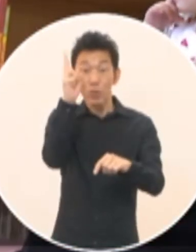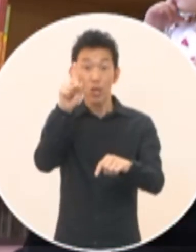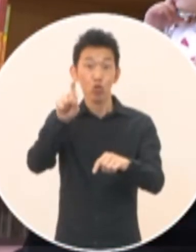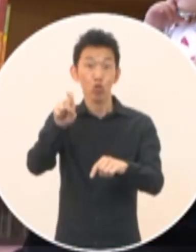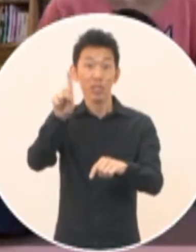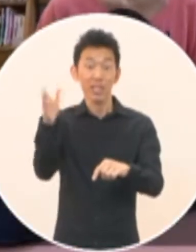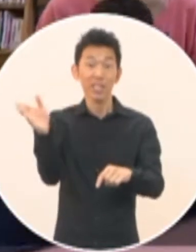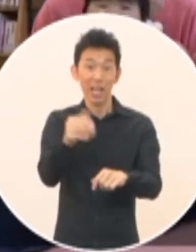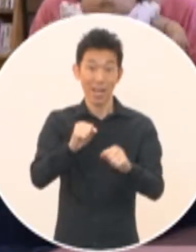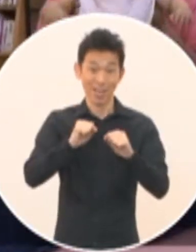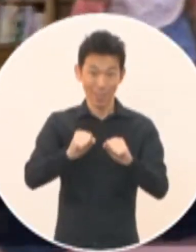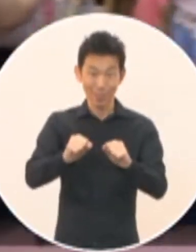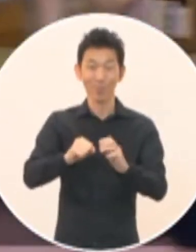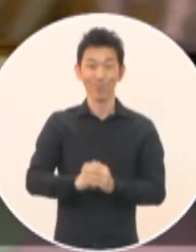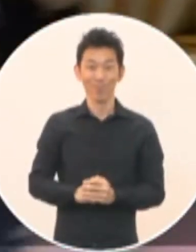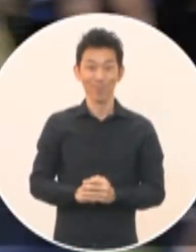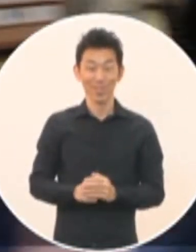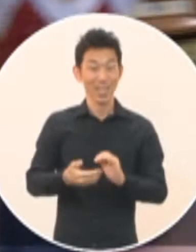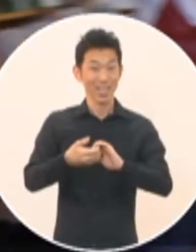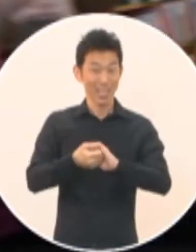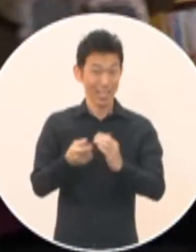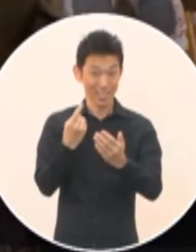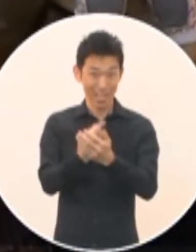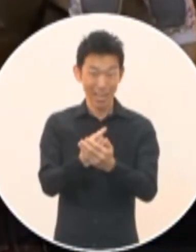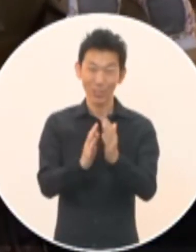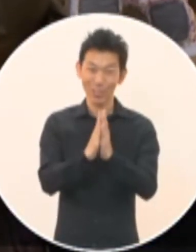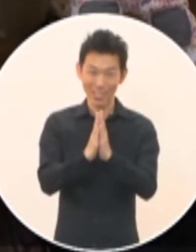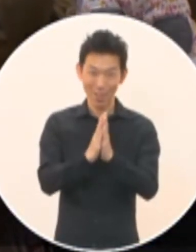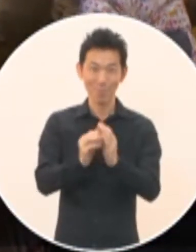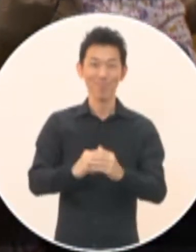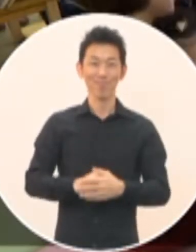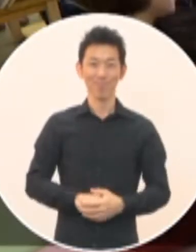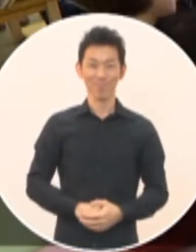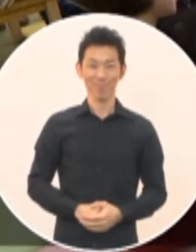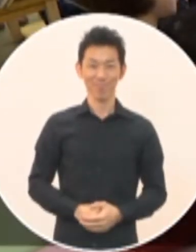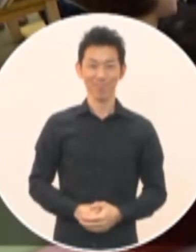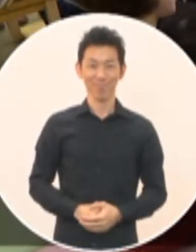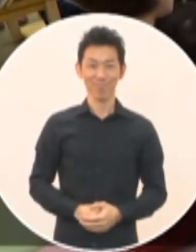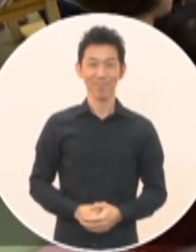。ぜひ参加してみてくださいね。